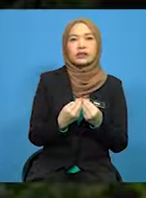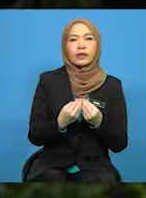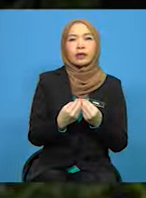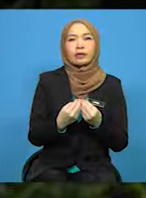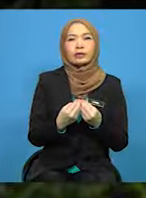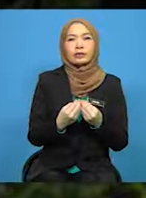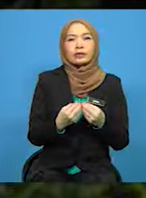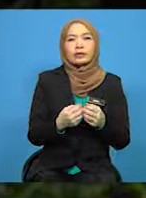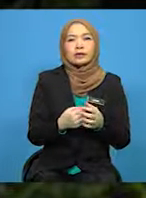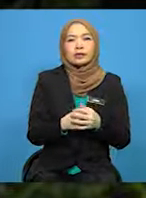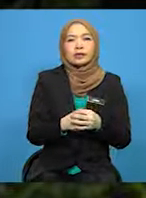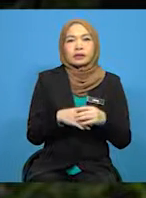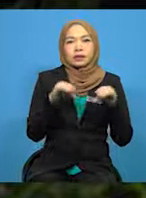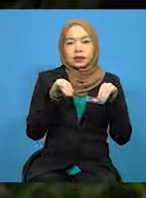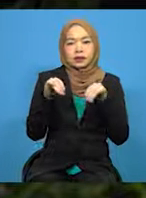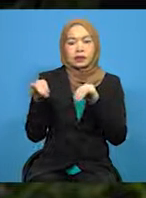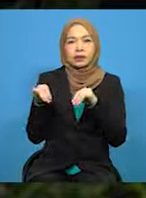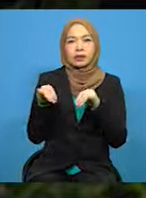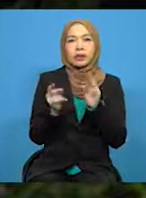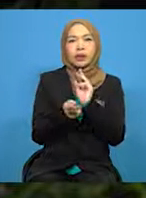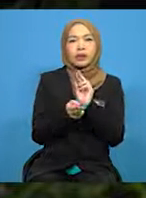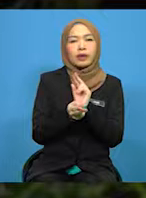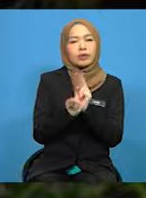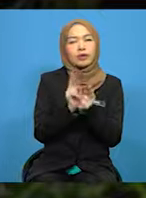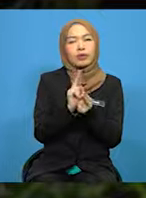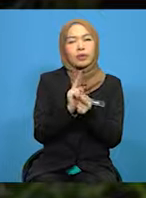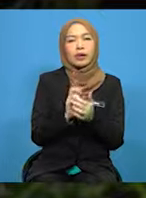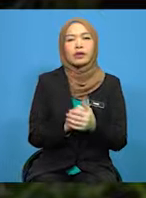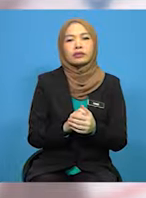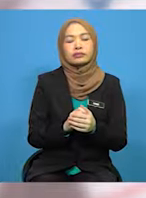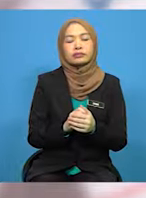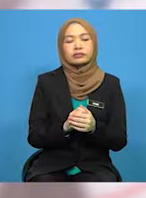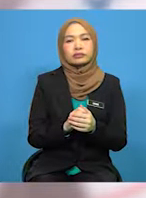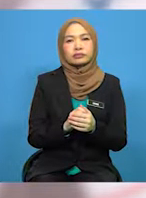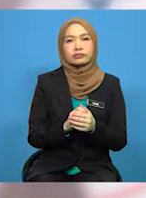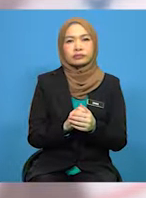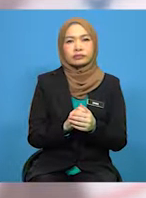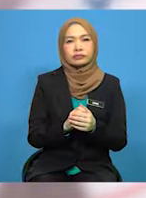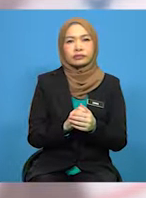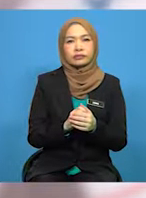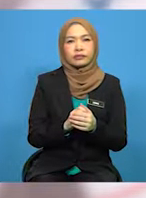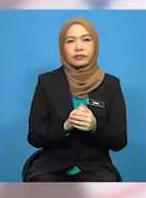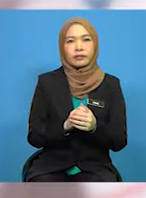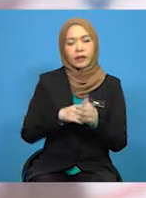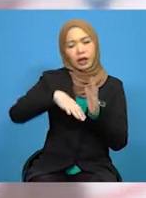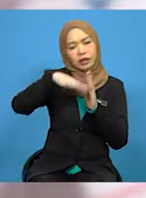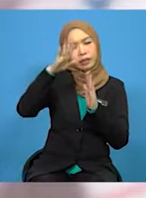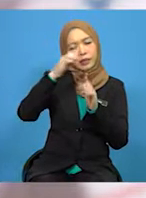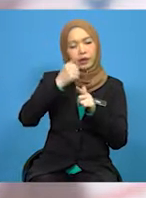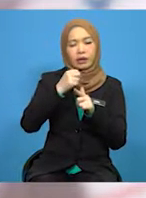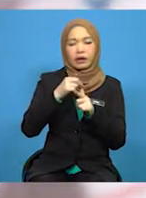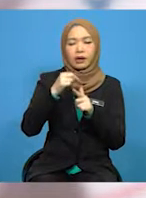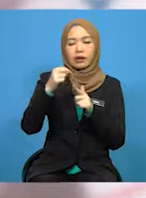harga kedua-duanya sentiasa berubah setiap hari. Terlebih atau terkurang